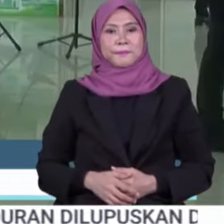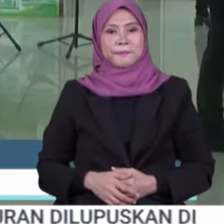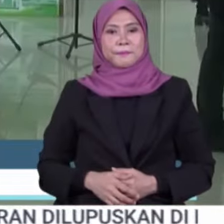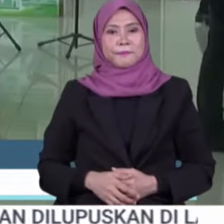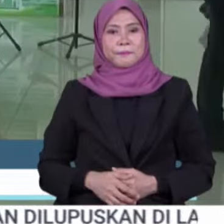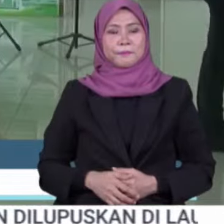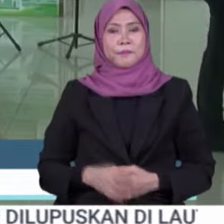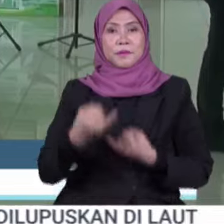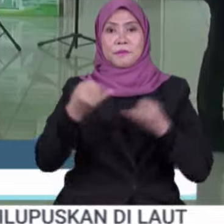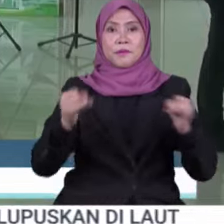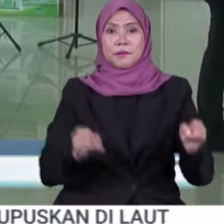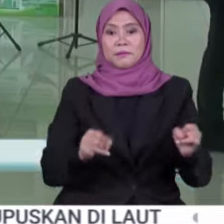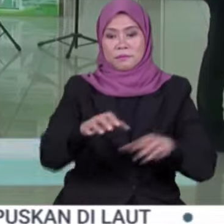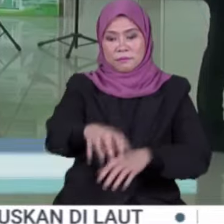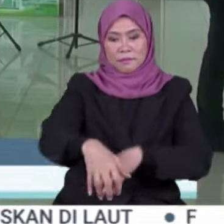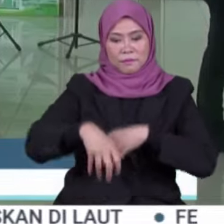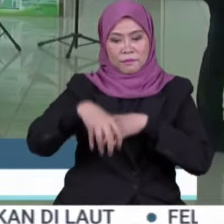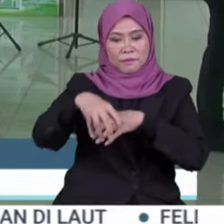Jabatan Pertanian biasanya